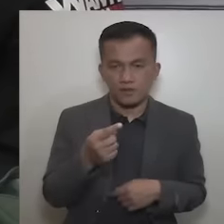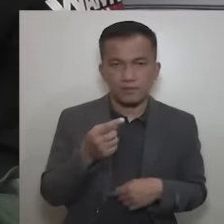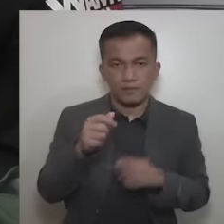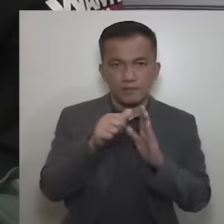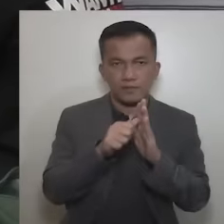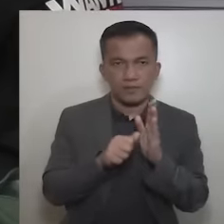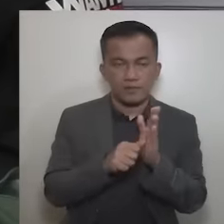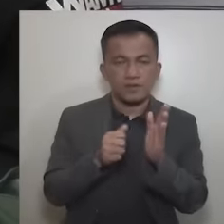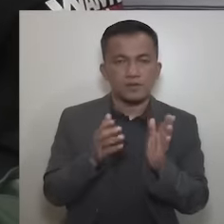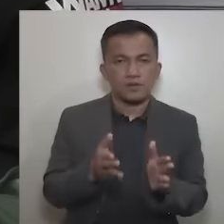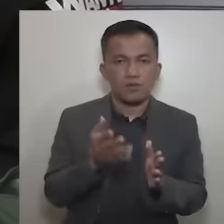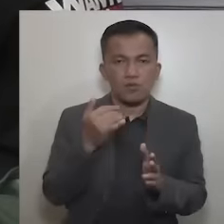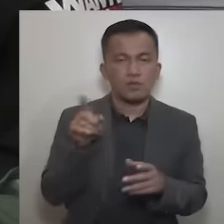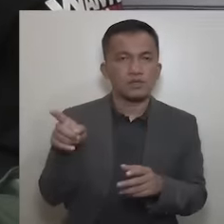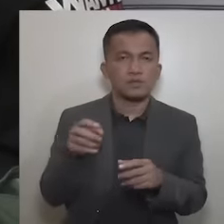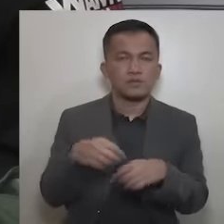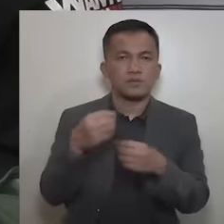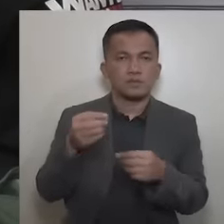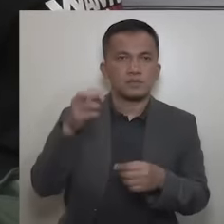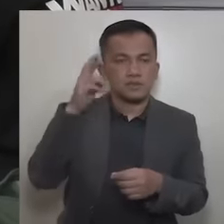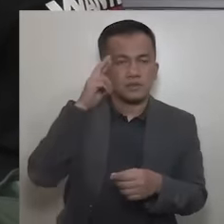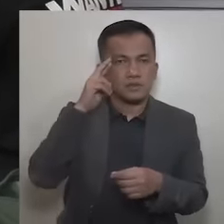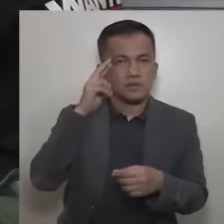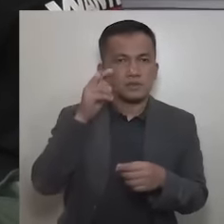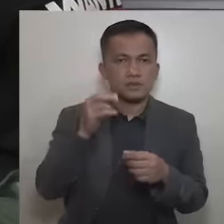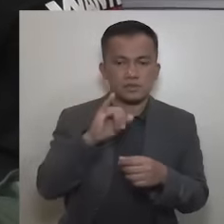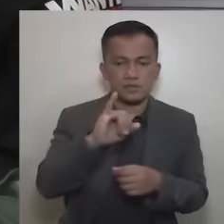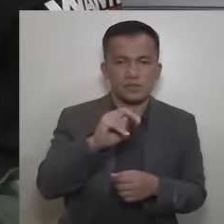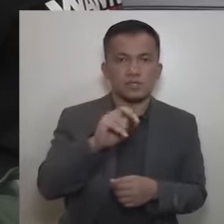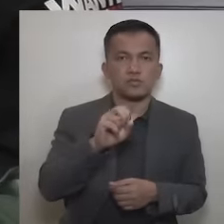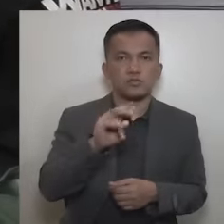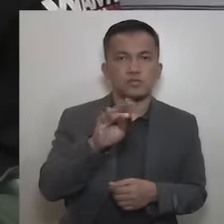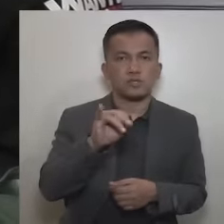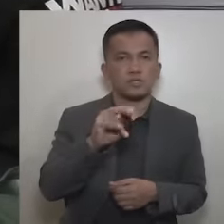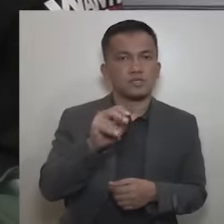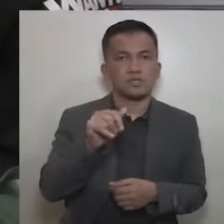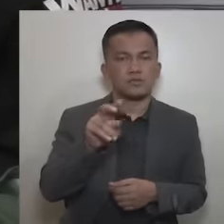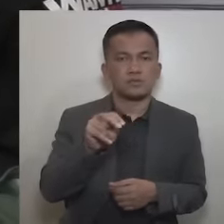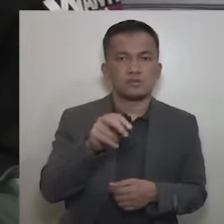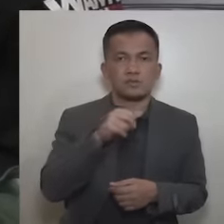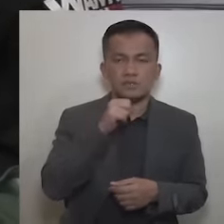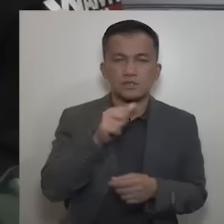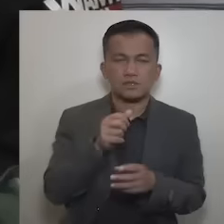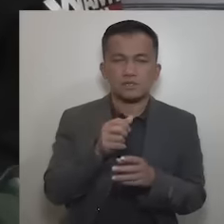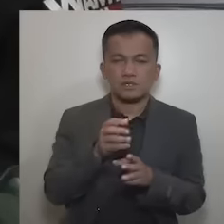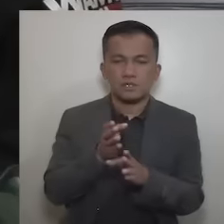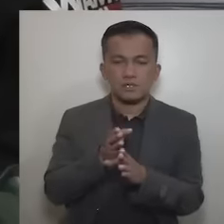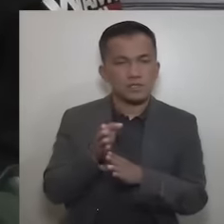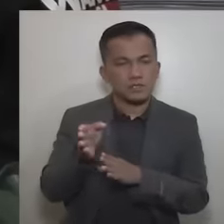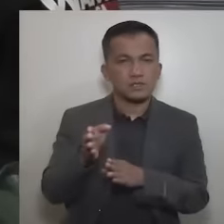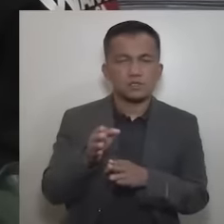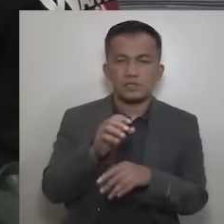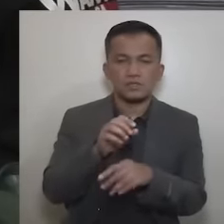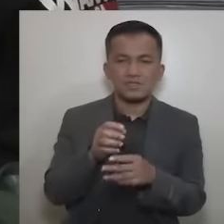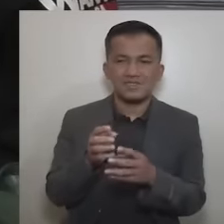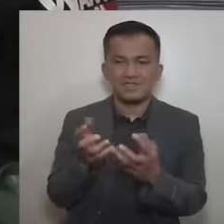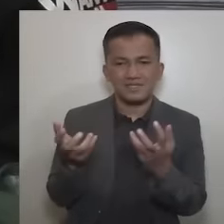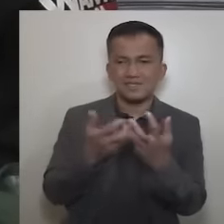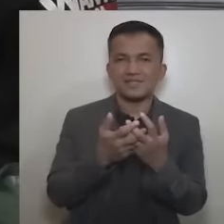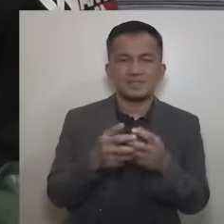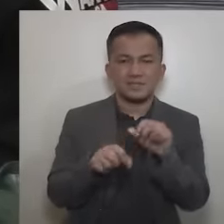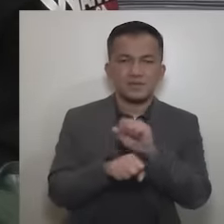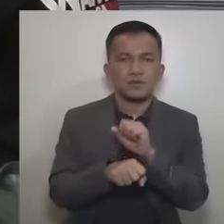ko, attorney, bakit siya binigyan ni Richie ng insubordination na hindi naman sa in line of her duty, na hindi naman